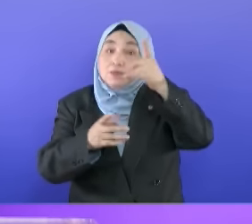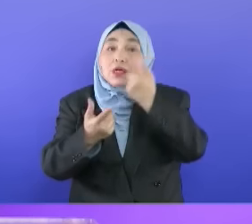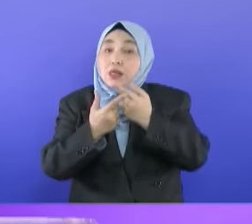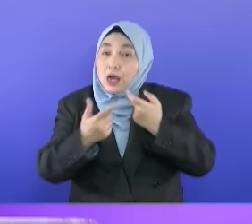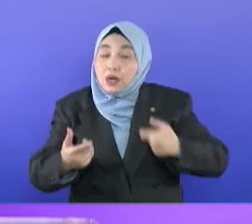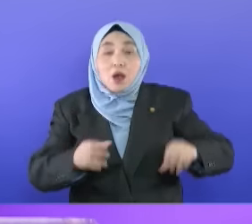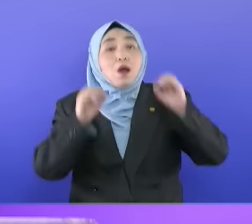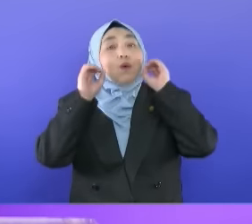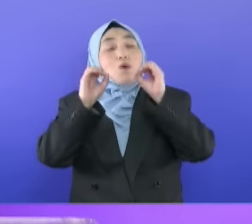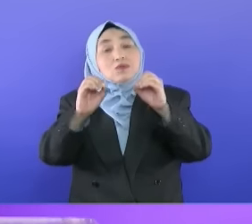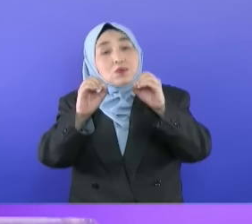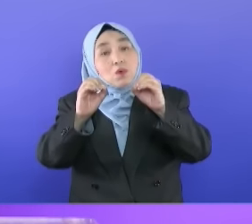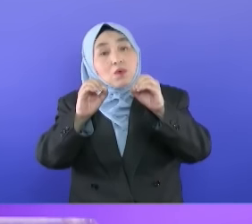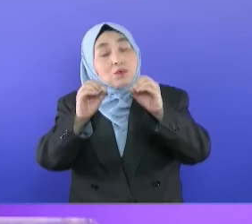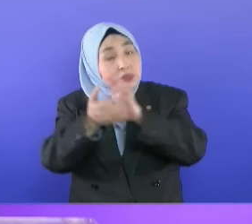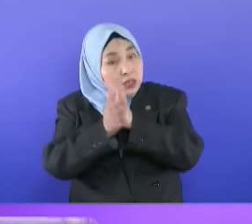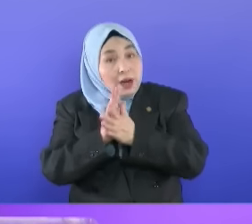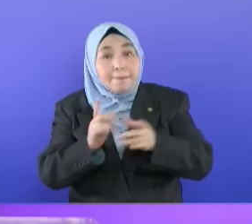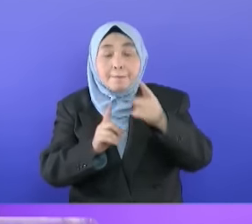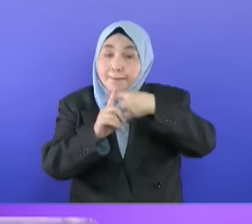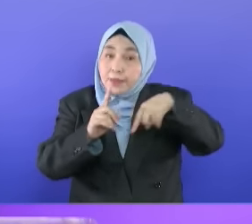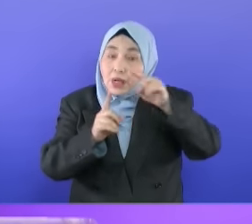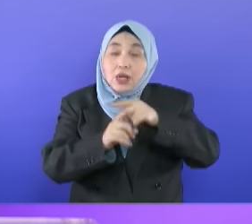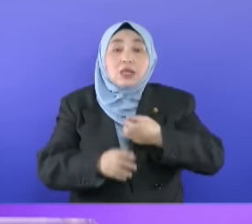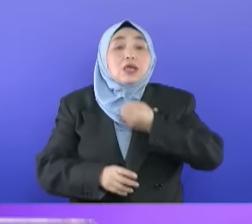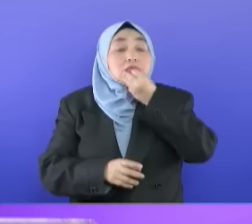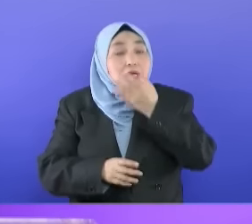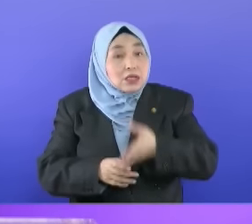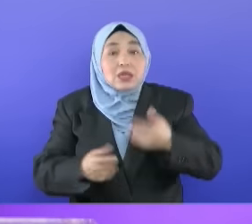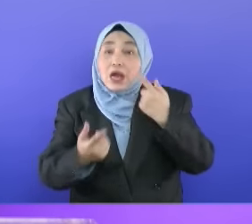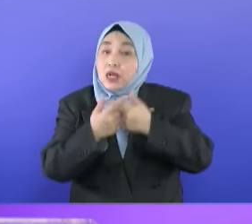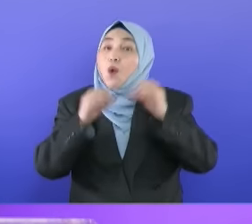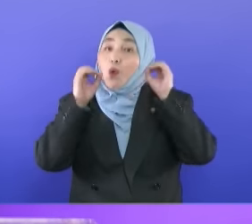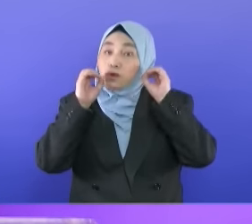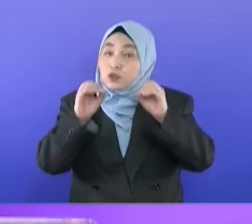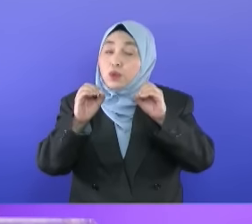daripada kosong jadi bila bila dinyatakan